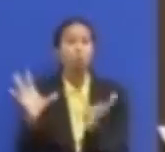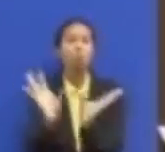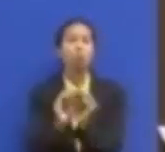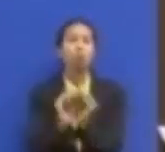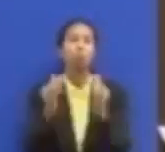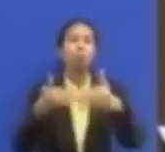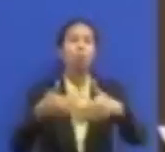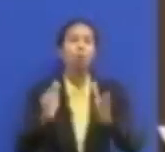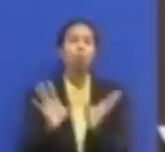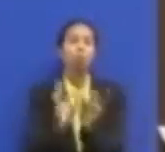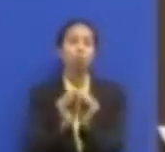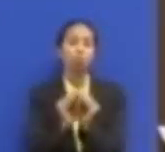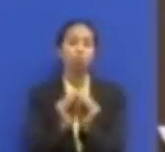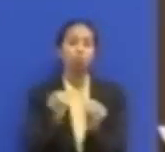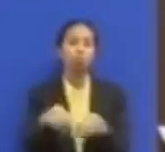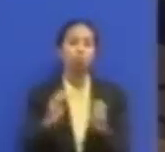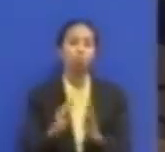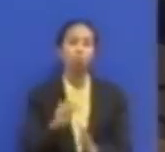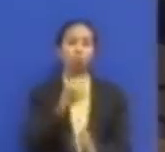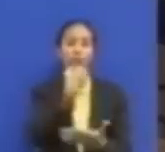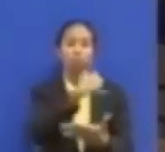ในจำนวน10ท่าน